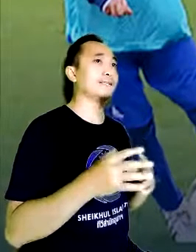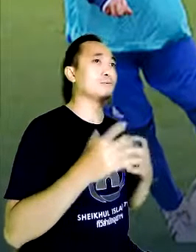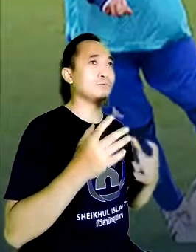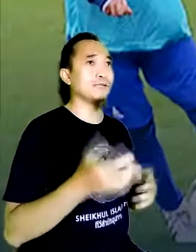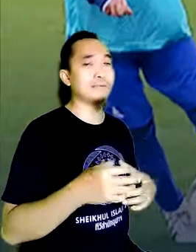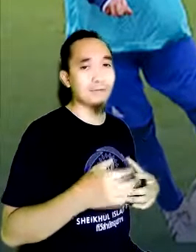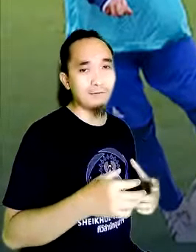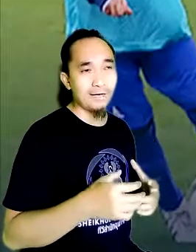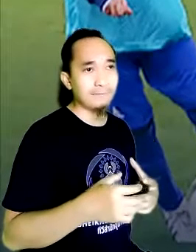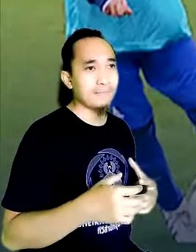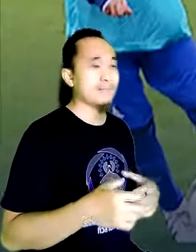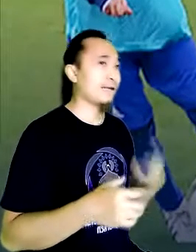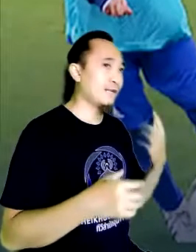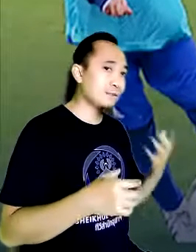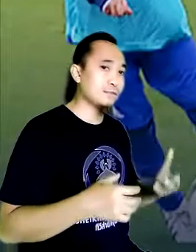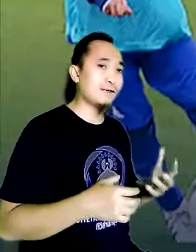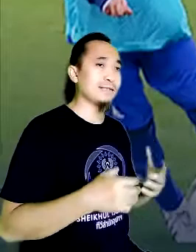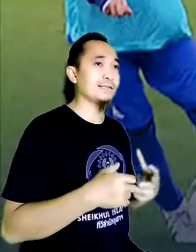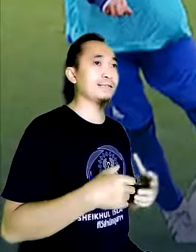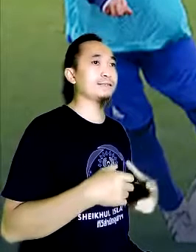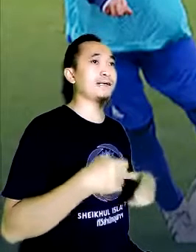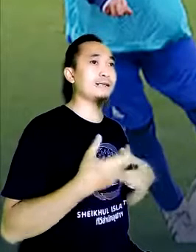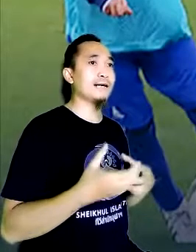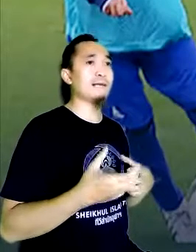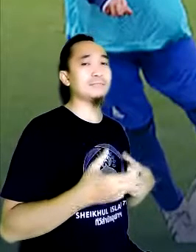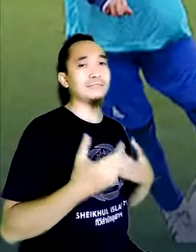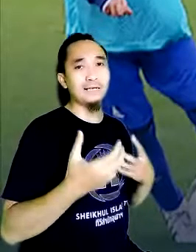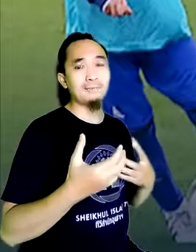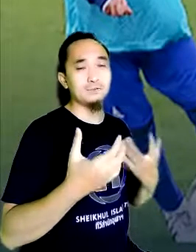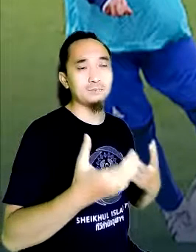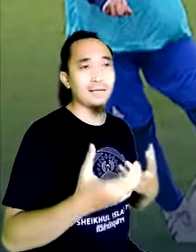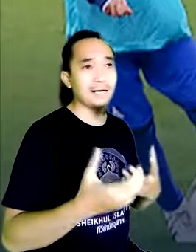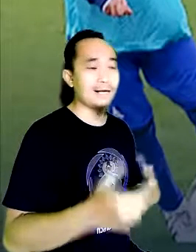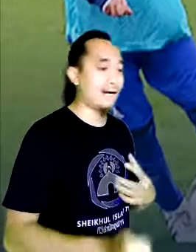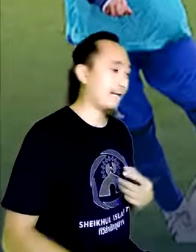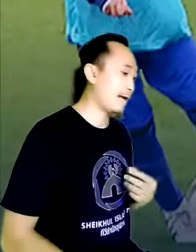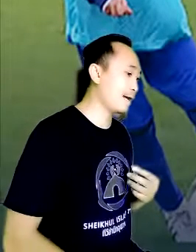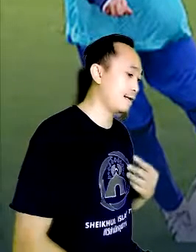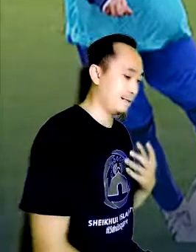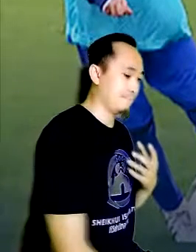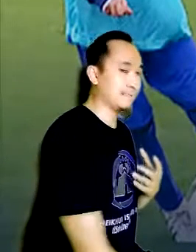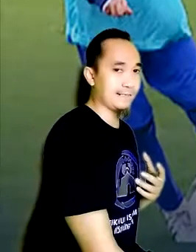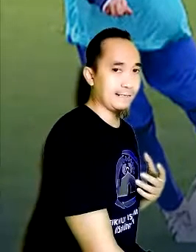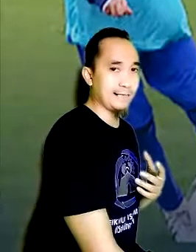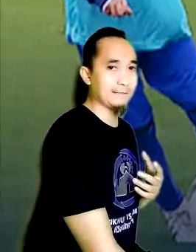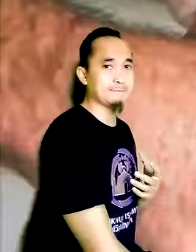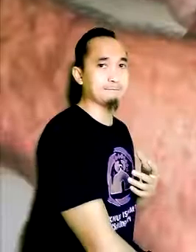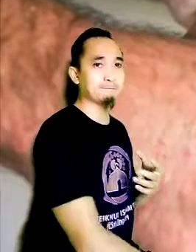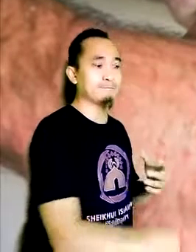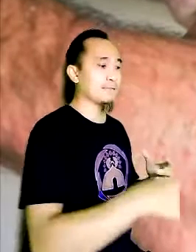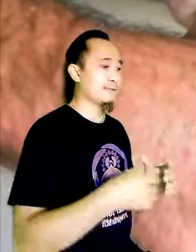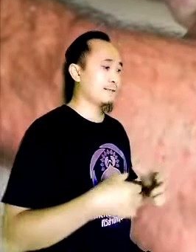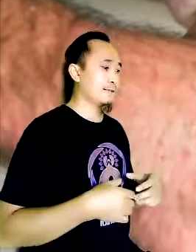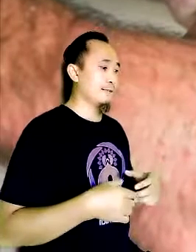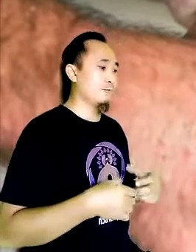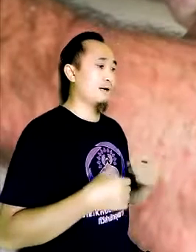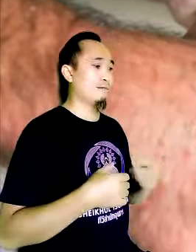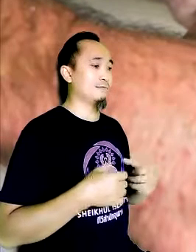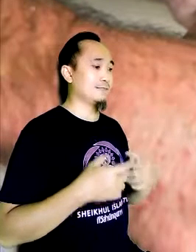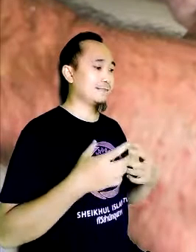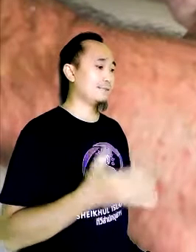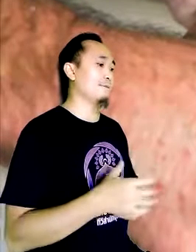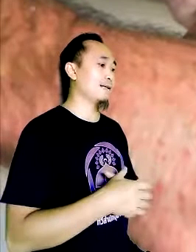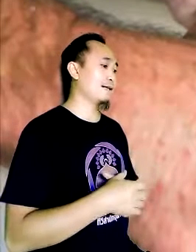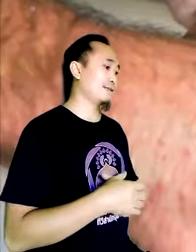arahnya. Ini membuktikan bahwa dalam peristiwa ini gaya bisa merubah arah benda.